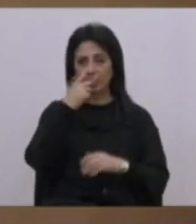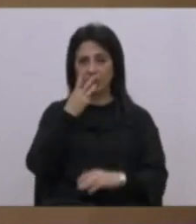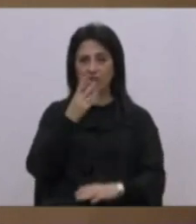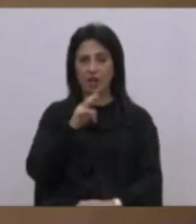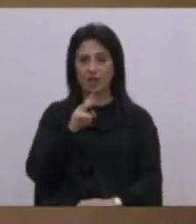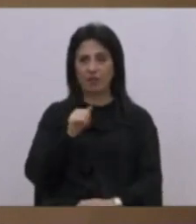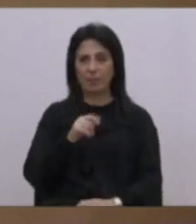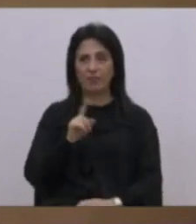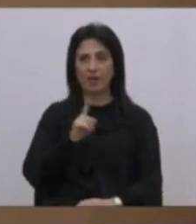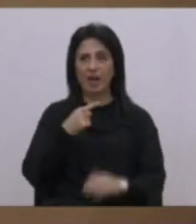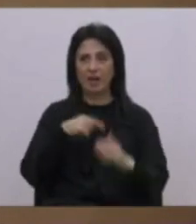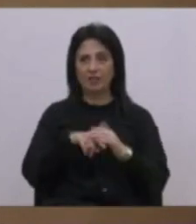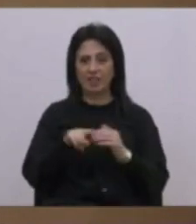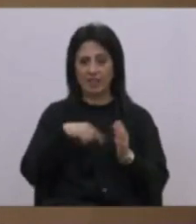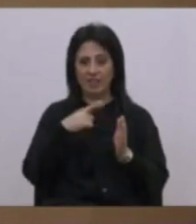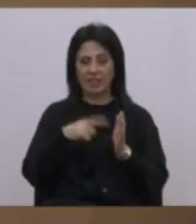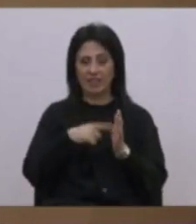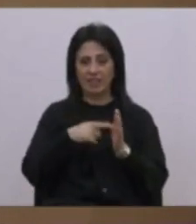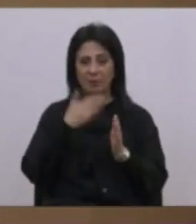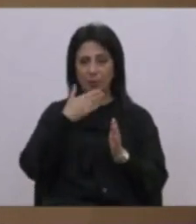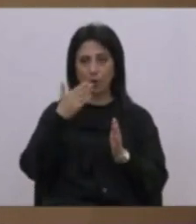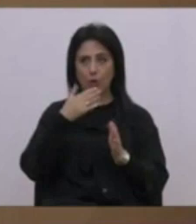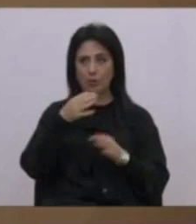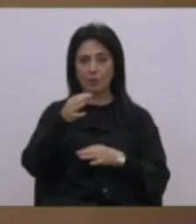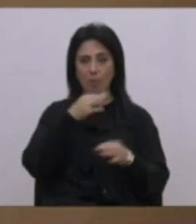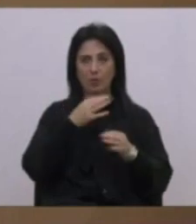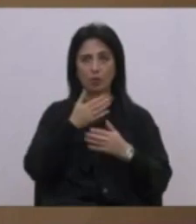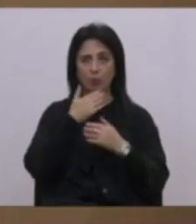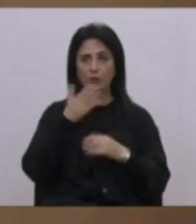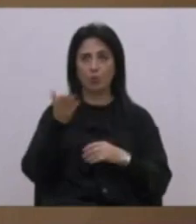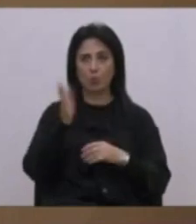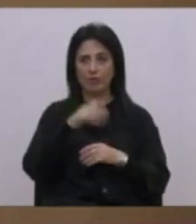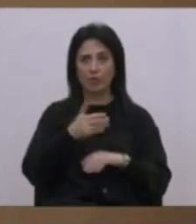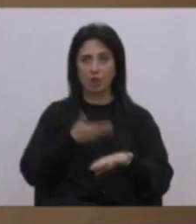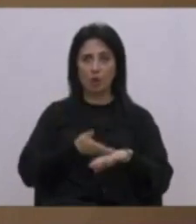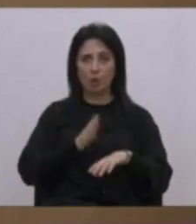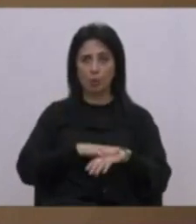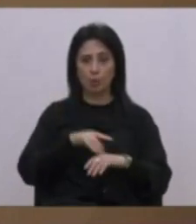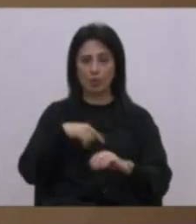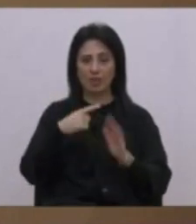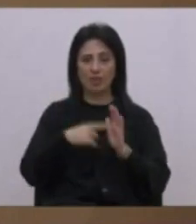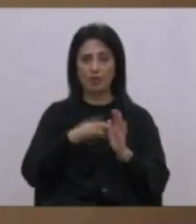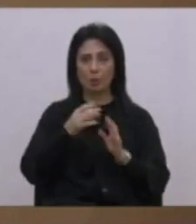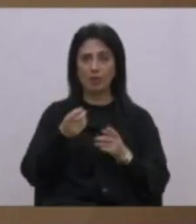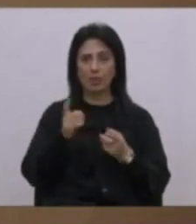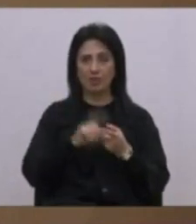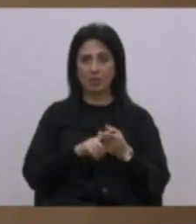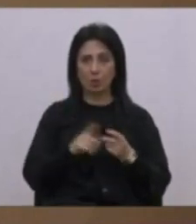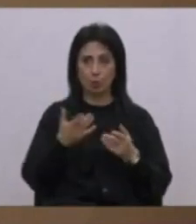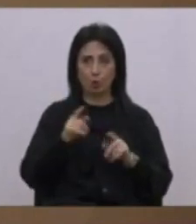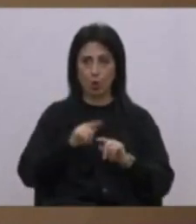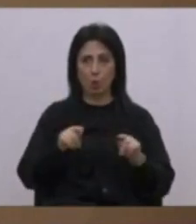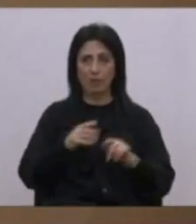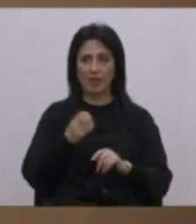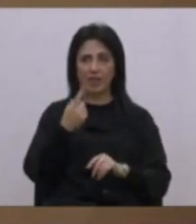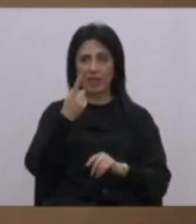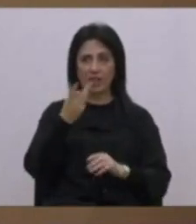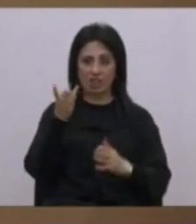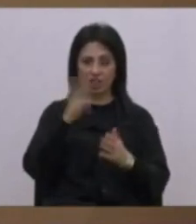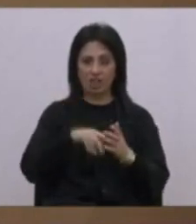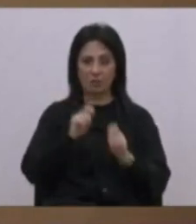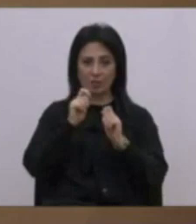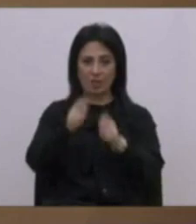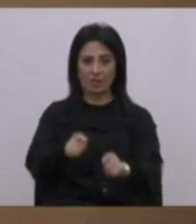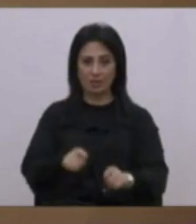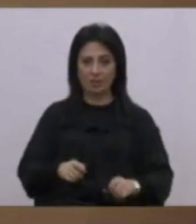შალვა. რადგან კითხვებზე მოხსენებლები არ პასუხობენ ხოლმე, მოდით რთულ კითხვებთან დაკავშირებით, თუ ოპოზიცია სწავს, კიდე ერთი ჯარიმა